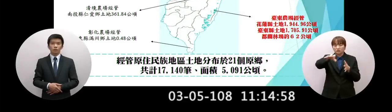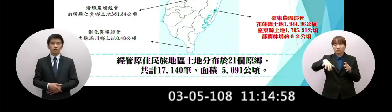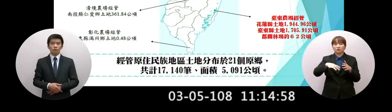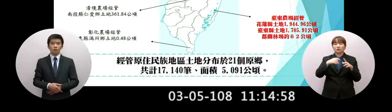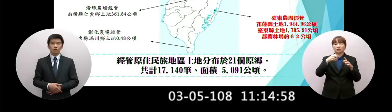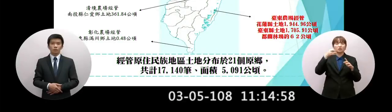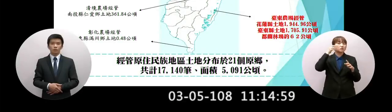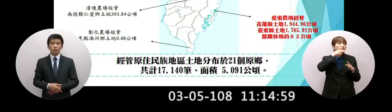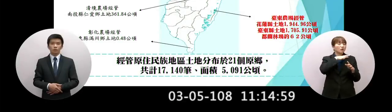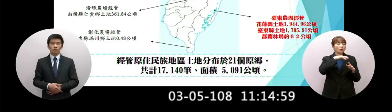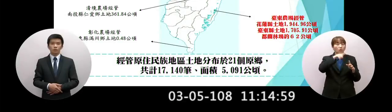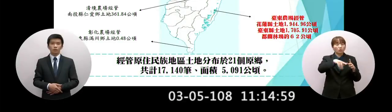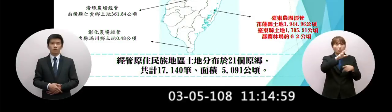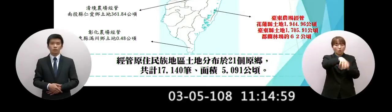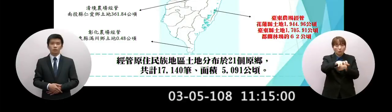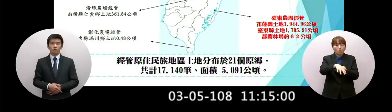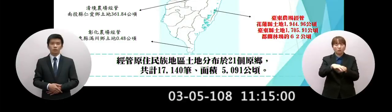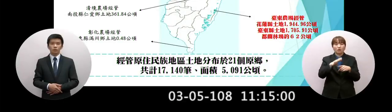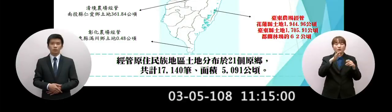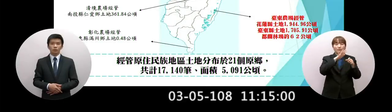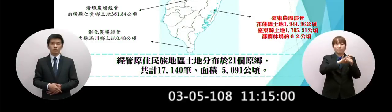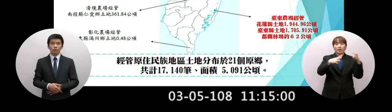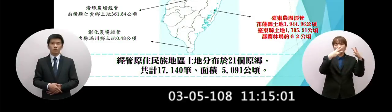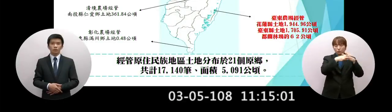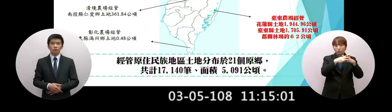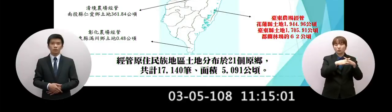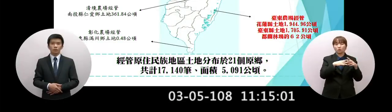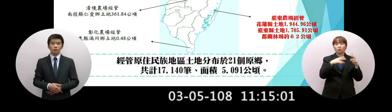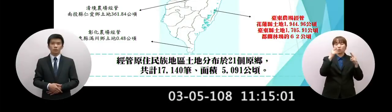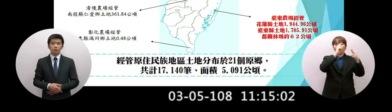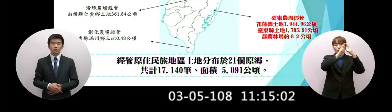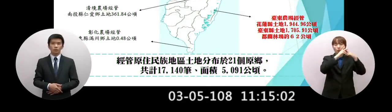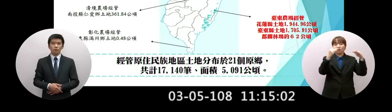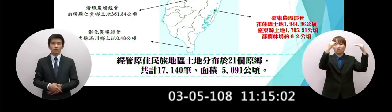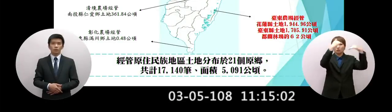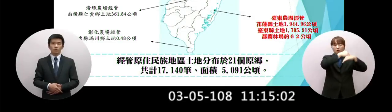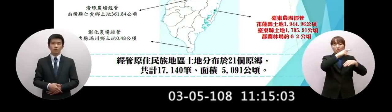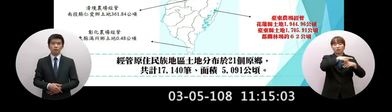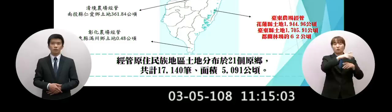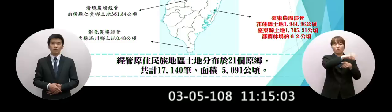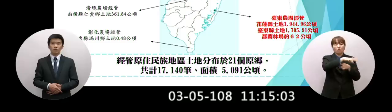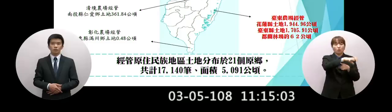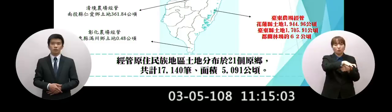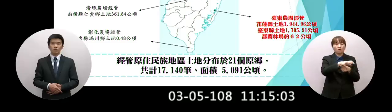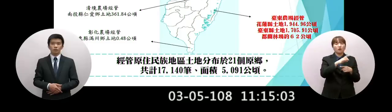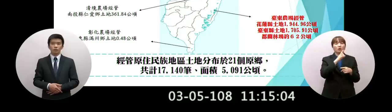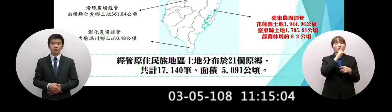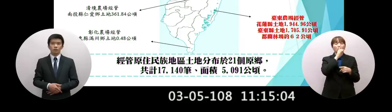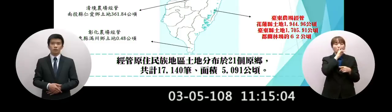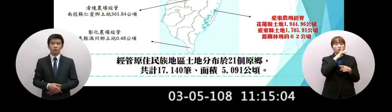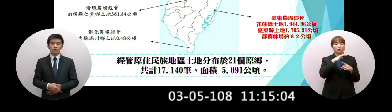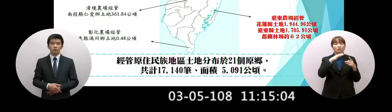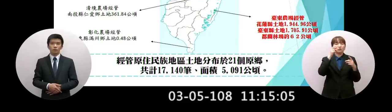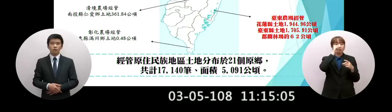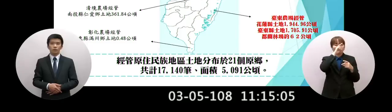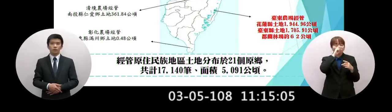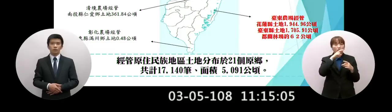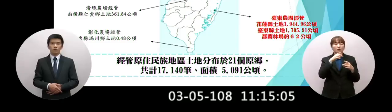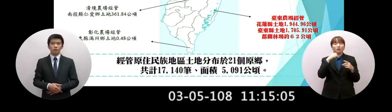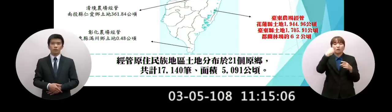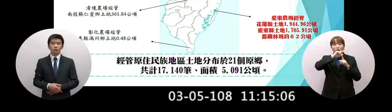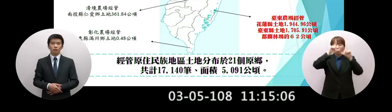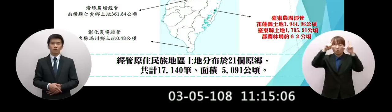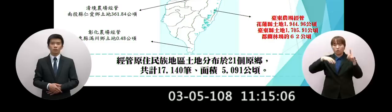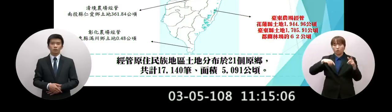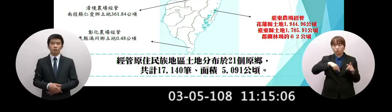的这个农场、满洲的农场、武陵的这个农场台中跟宜兰都有，还有台东